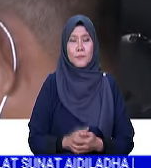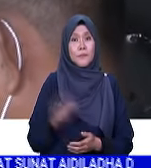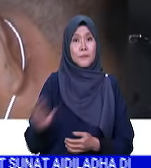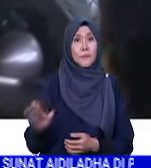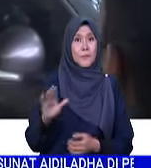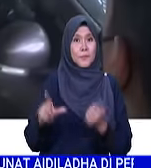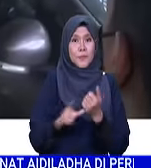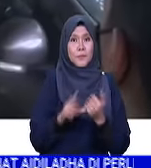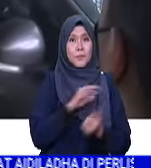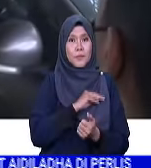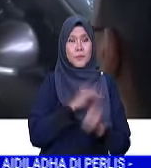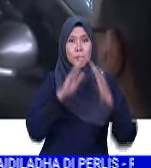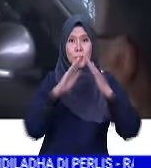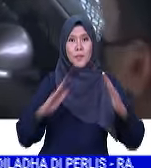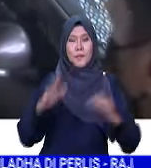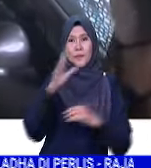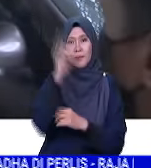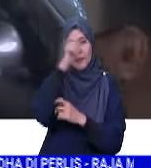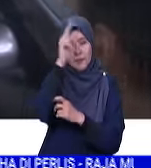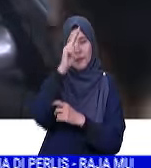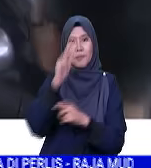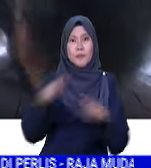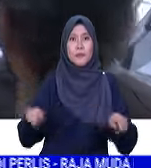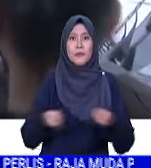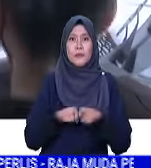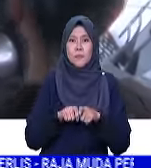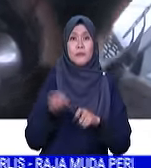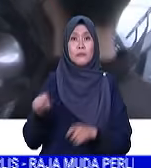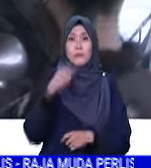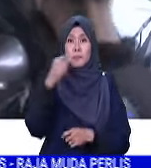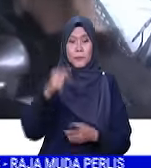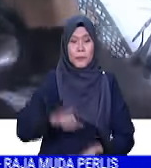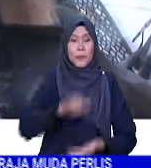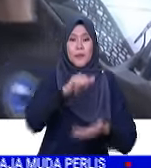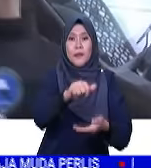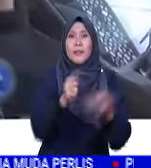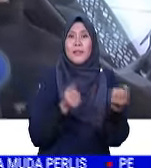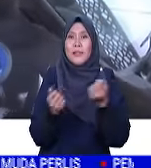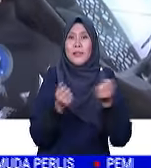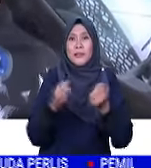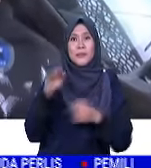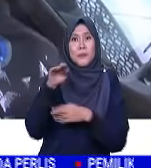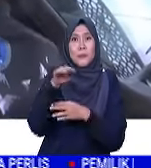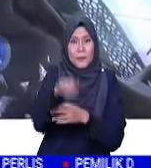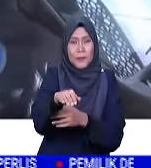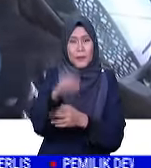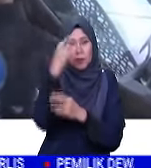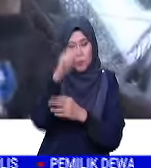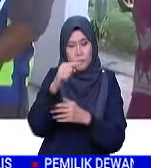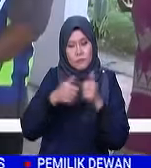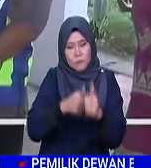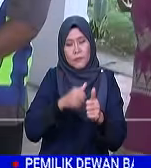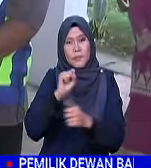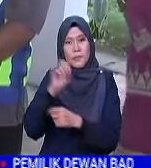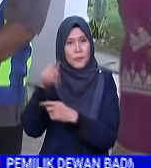Beliau yang juga Timbalan Menteri Perumahan dan Kerajaan Tempatan berkata penyerahan diadakan secara pandulalu bagi memastikan prosedur